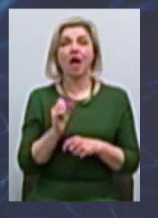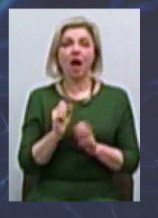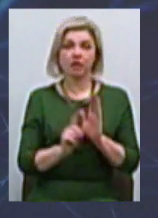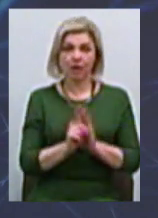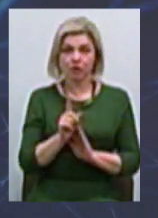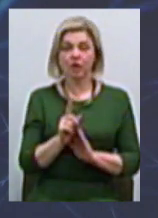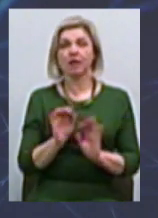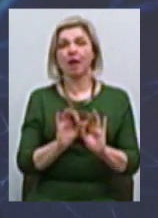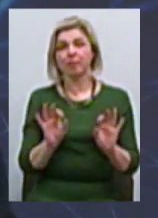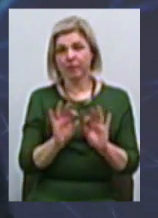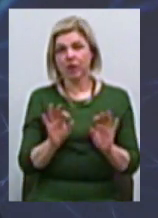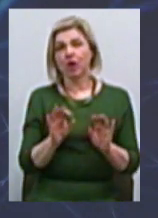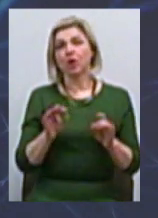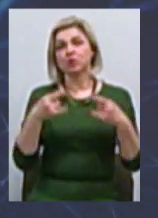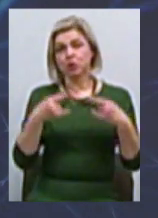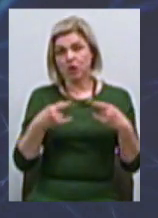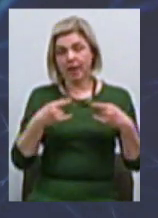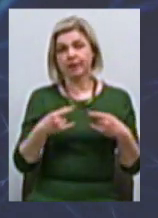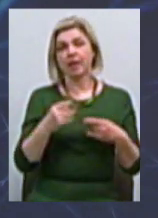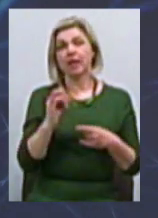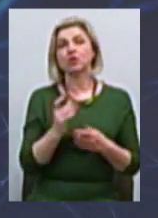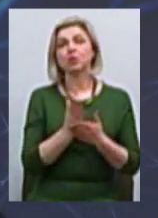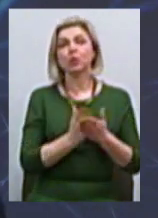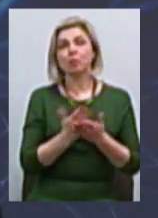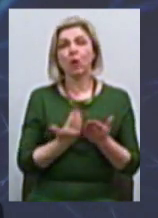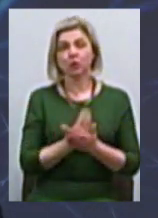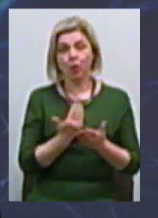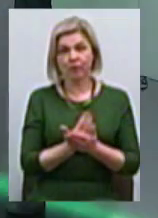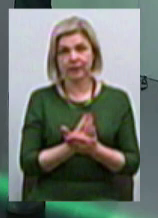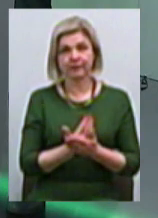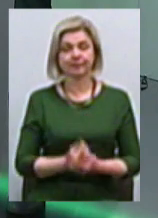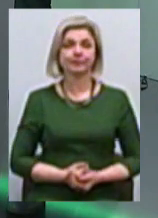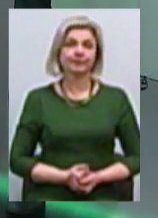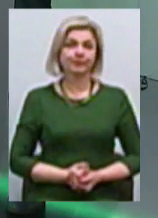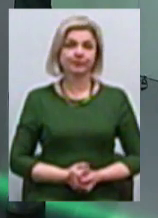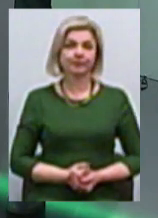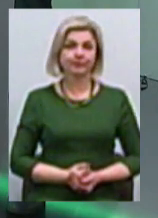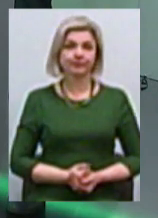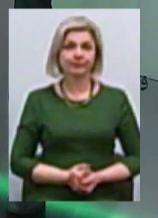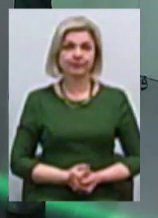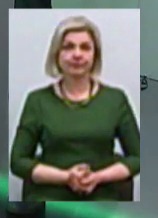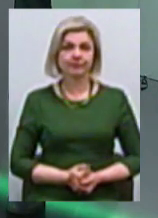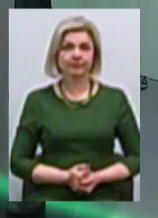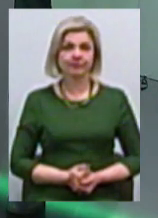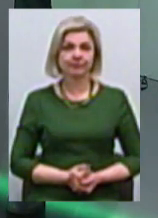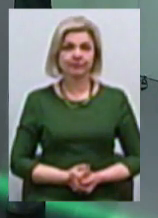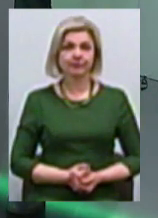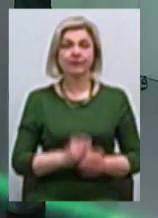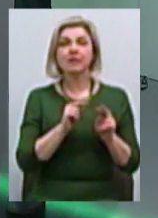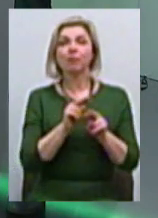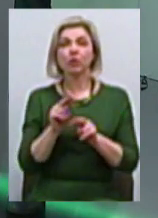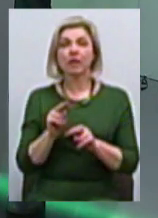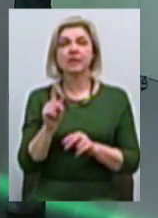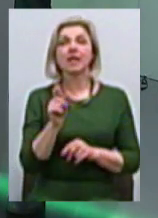запропоную відеосюжет наших колег зі служби новин. Вікторія Чернявська, Вікторія Андрушків та Юлія Кускова спостерігали за